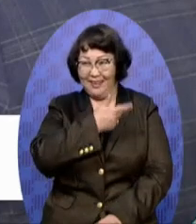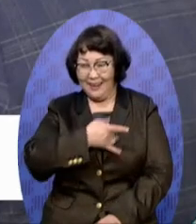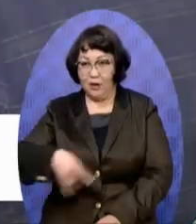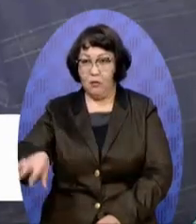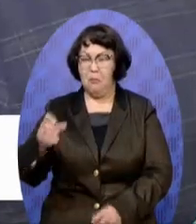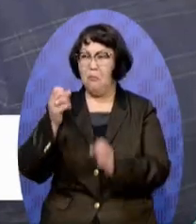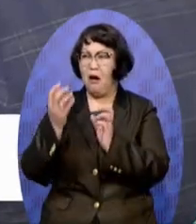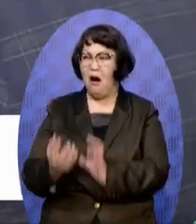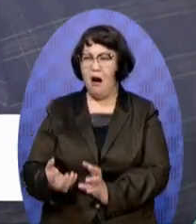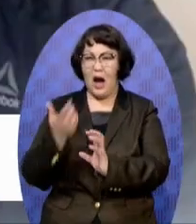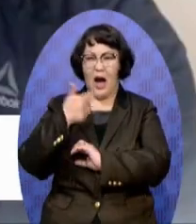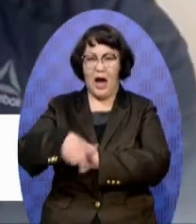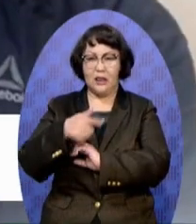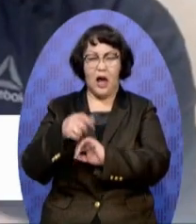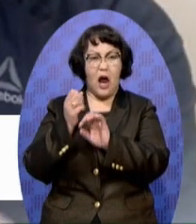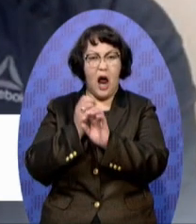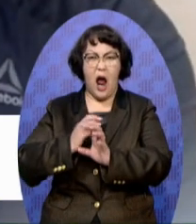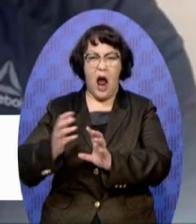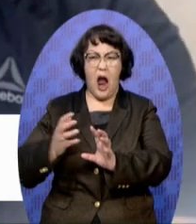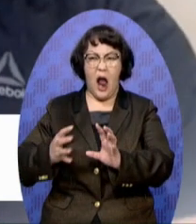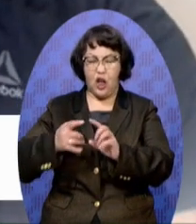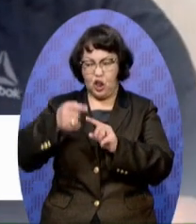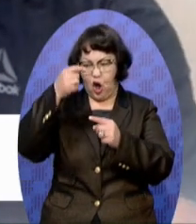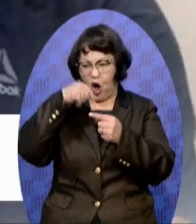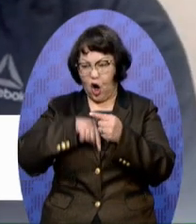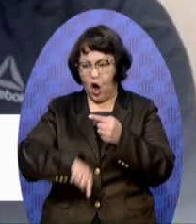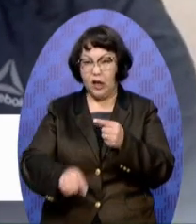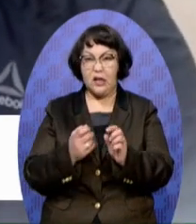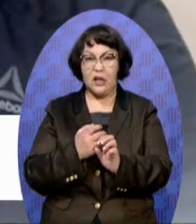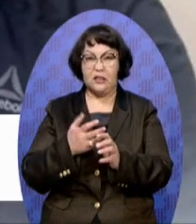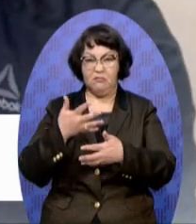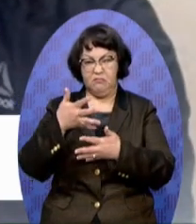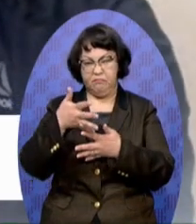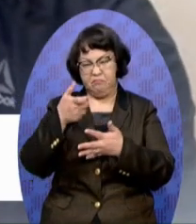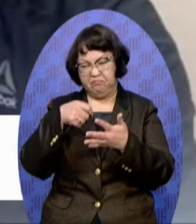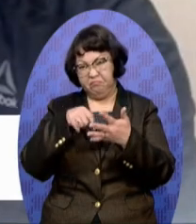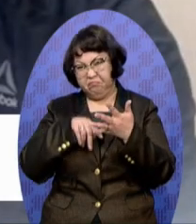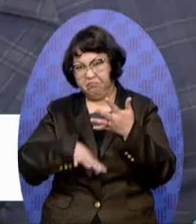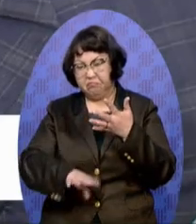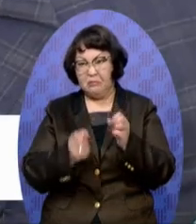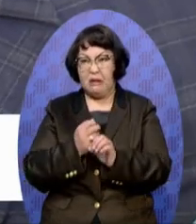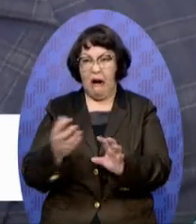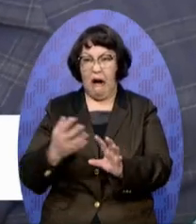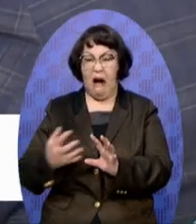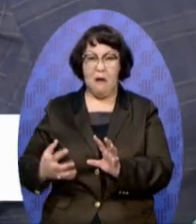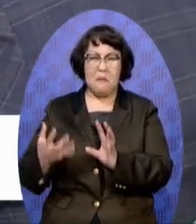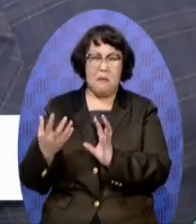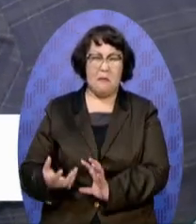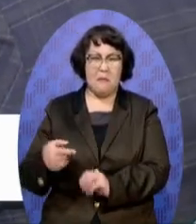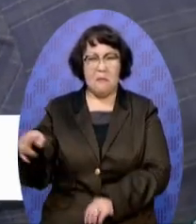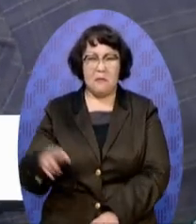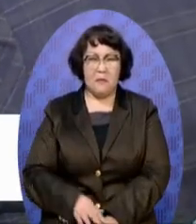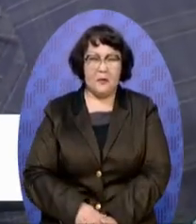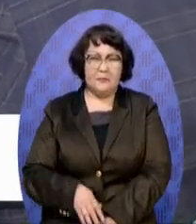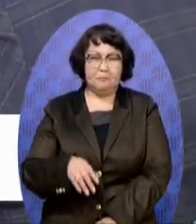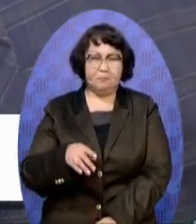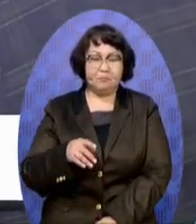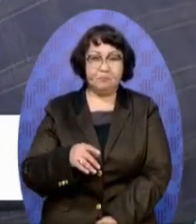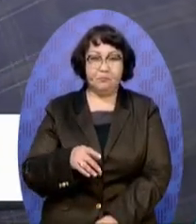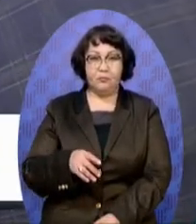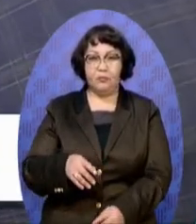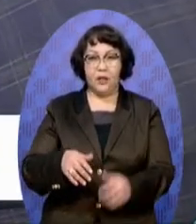хүн байсан шүү дээ. Гаднаа бүр очирлоо, доороо бас битүүлтэй заалтаа явсан. Тэр заалтанд бас битүү хүмүүс очиж ирсэн. Тусгаарлах байрны нөхцөл байдал юу нэмар байна?